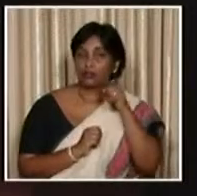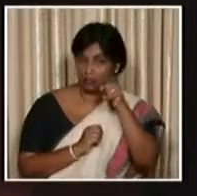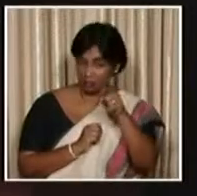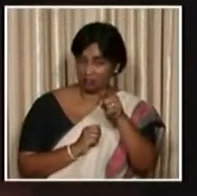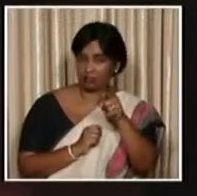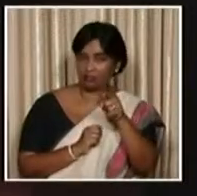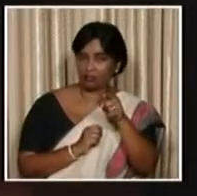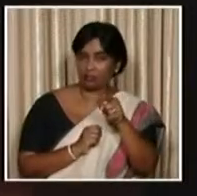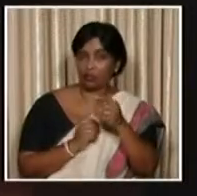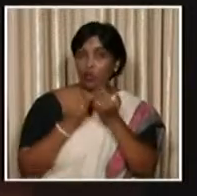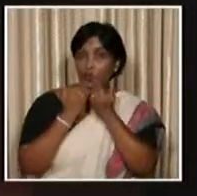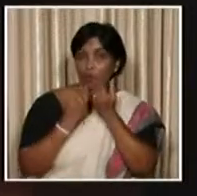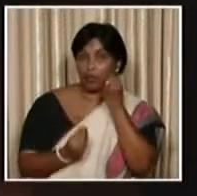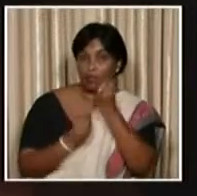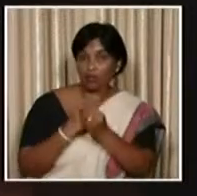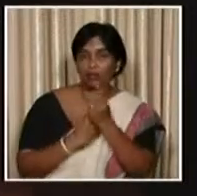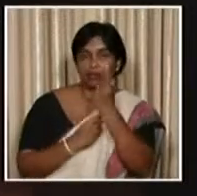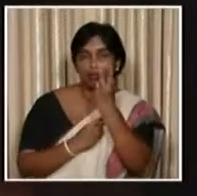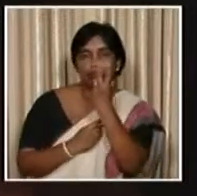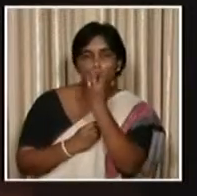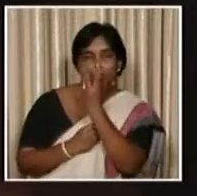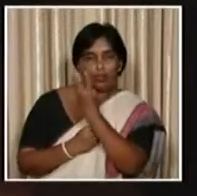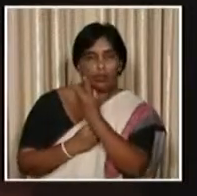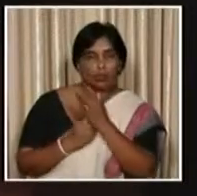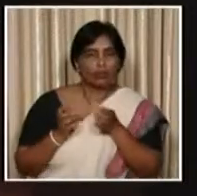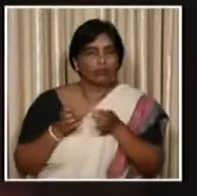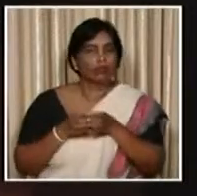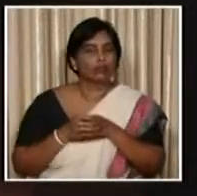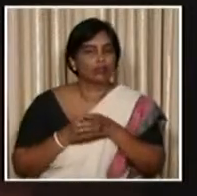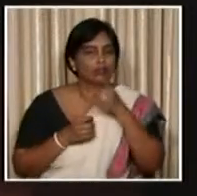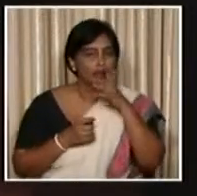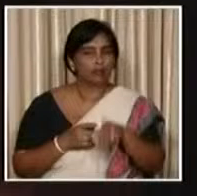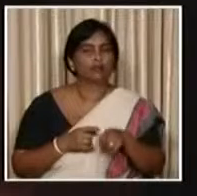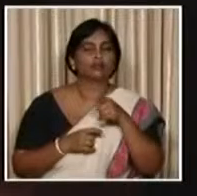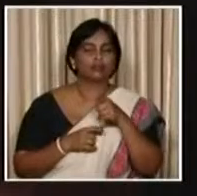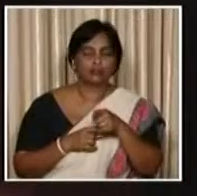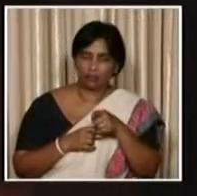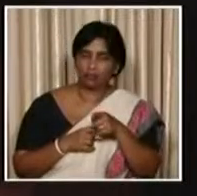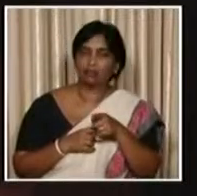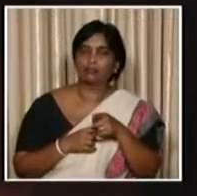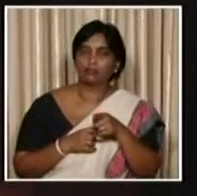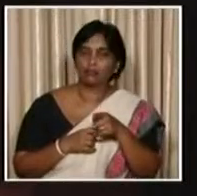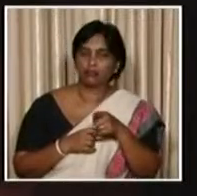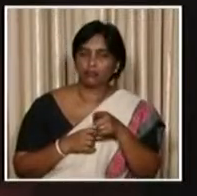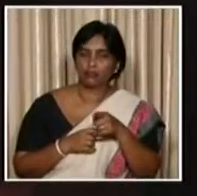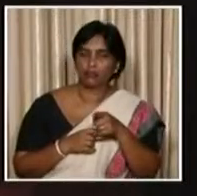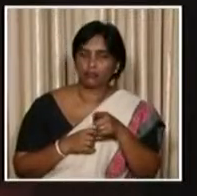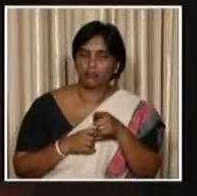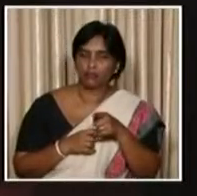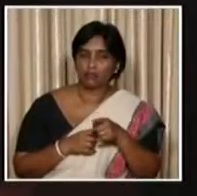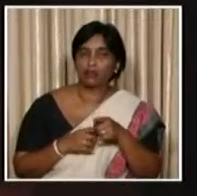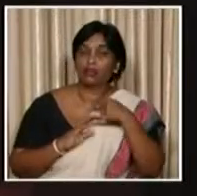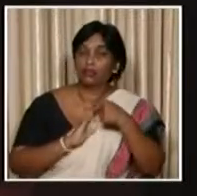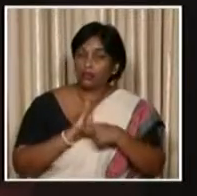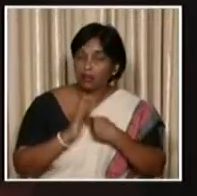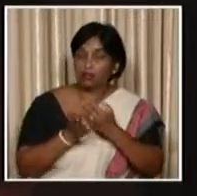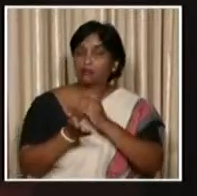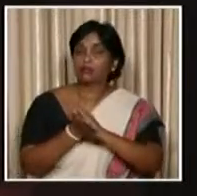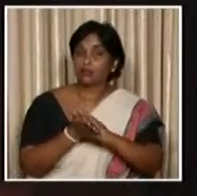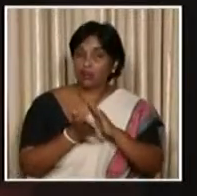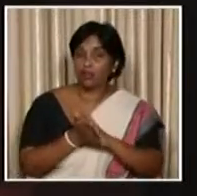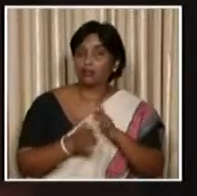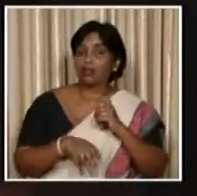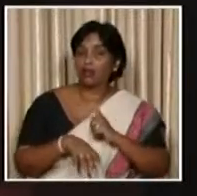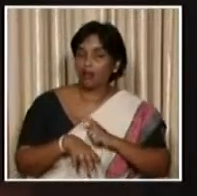ඔබතුමාට උපදෙස් දුන්නු දෙන්නේ තුන් දෙනෙක් වටේ තියාගත්ත නිසා ඔබතුමාට ඒ මේ රටට සේවයක්